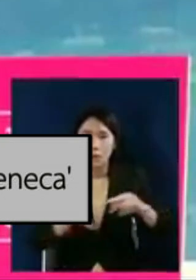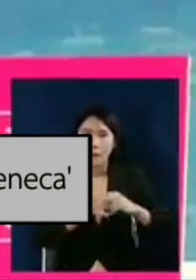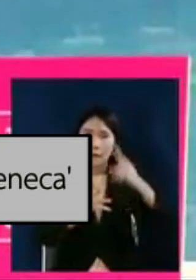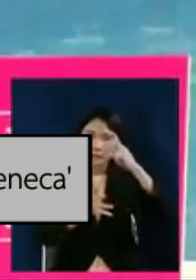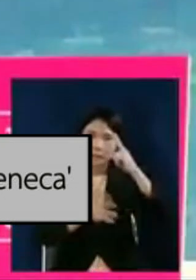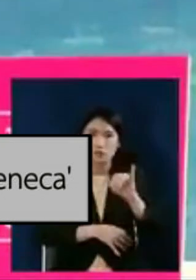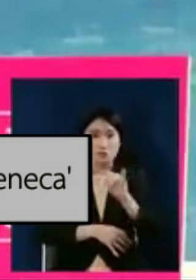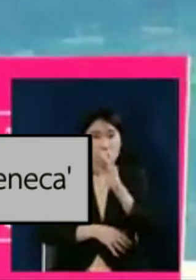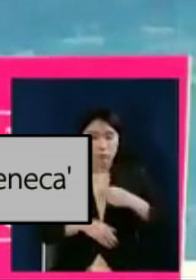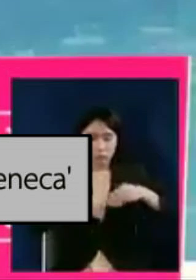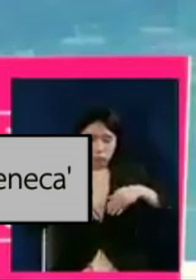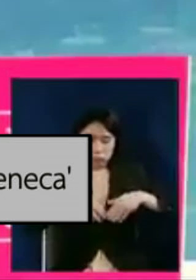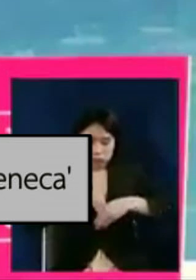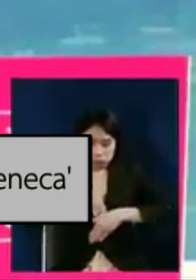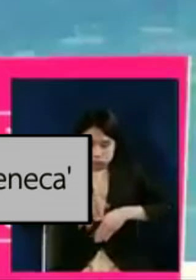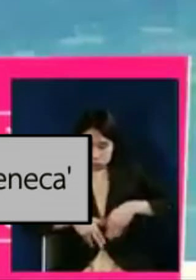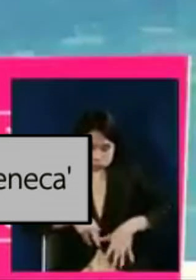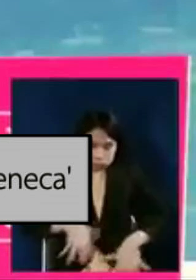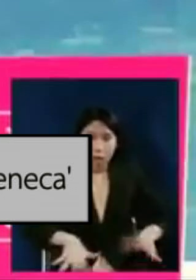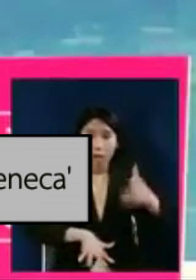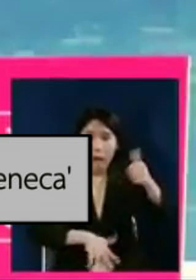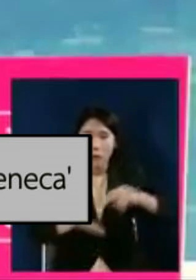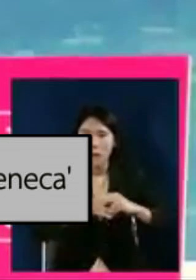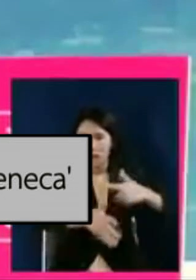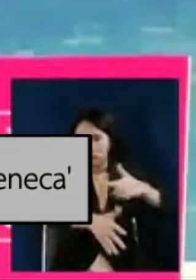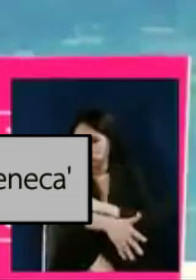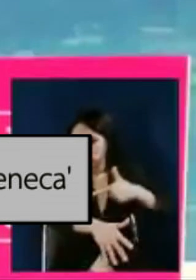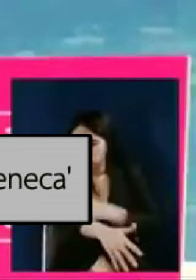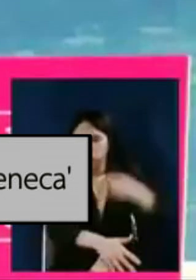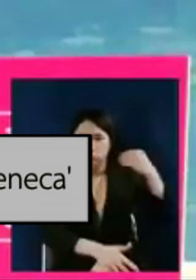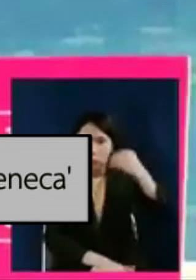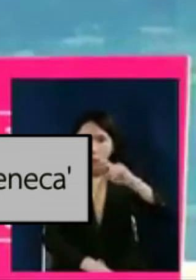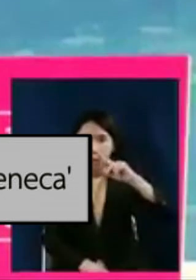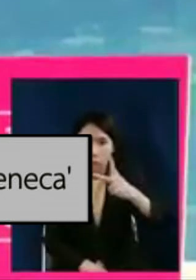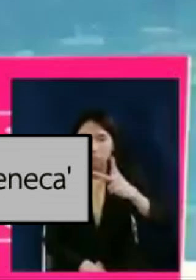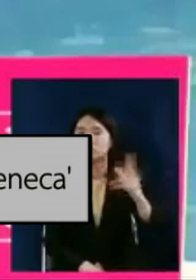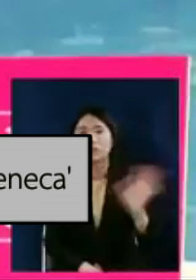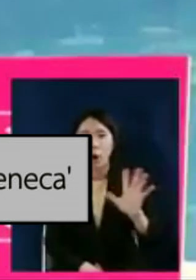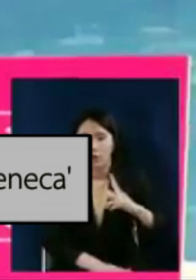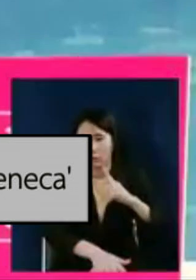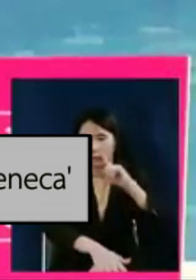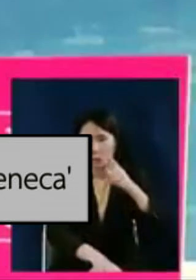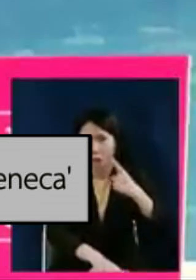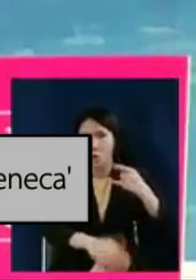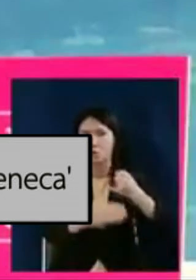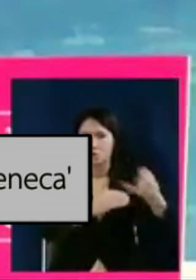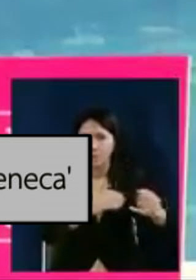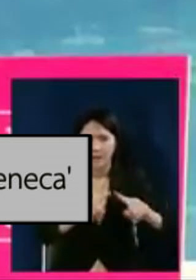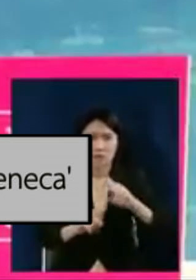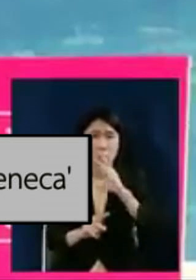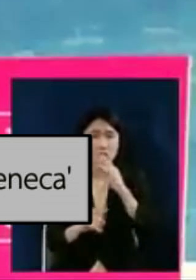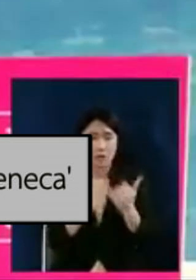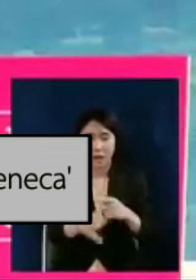จำนวนได้เพื่อนๆจำนวนได้เนี่ยก็ไม่ต้องมีการฉีดซ้ำนะครับแต่อย่างไรก็ตามนะครับอะไรก็ตามเป็นของใหม่